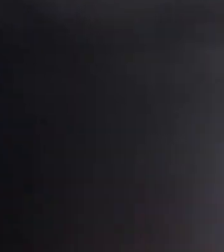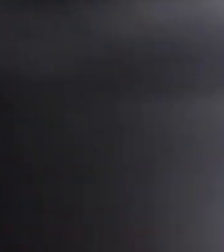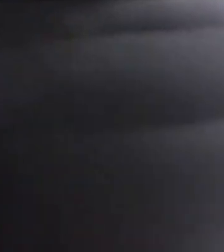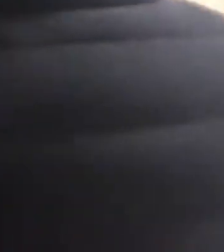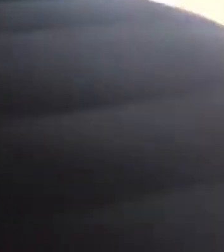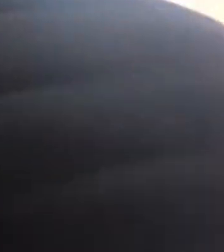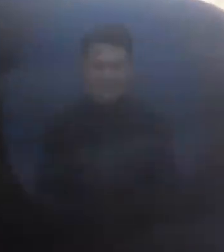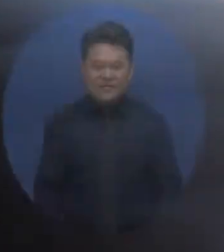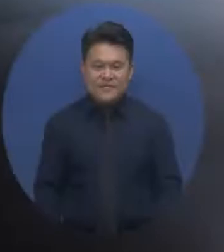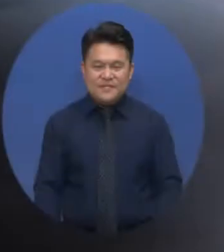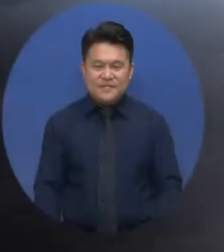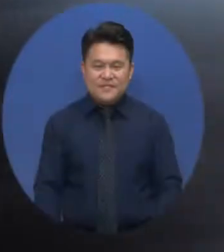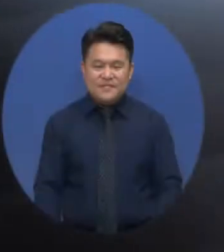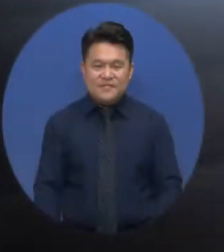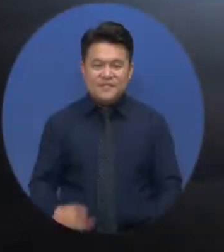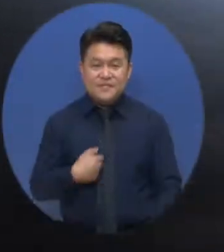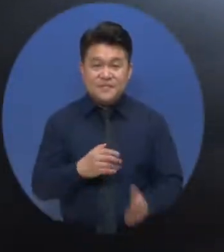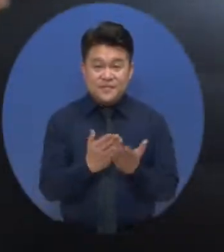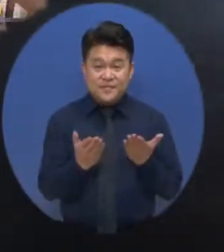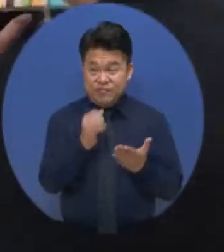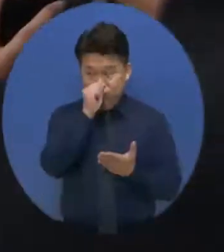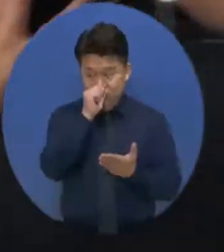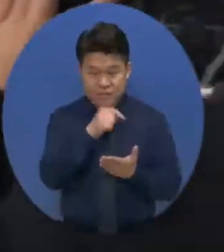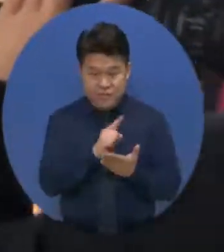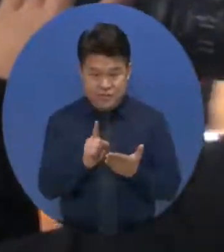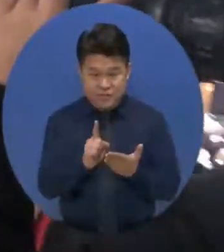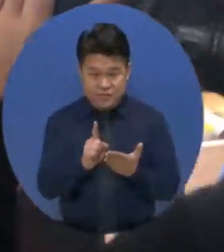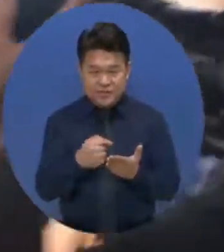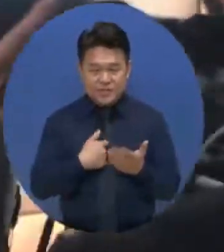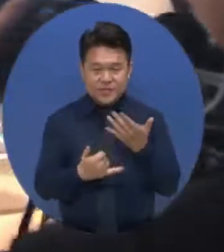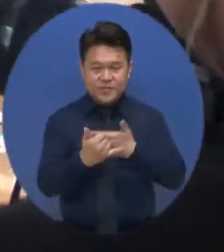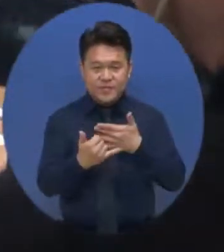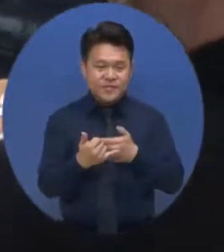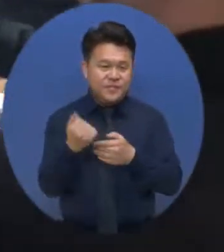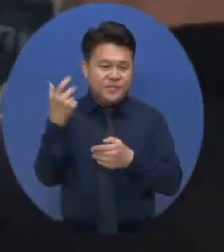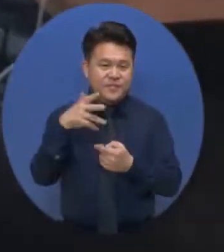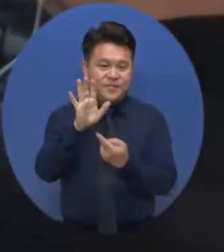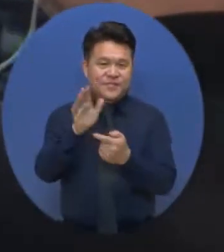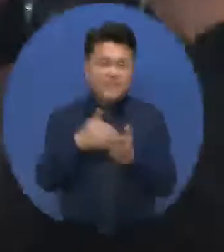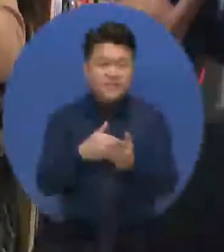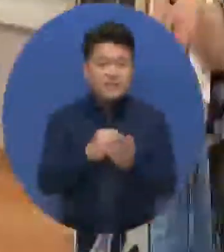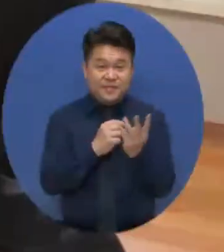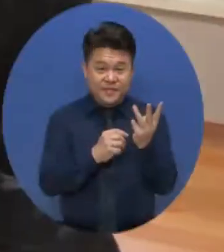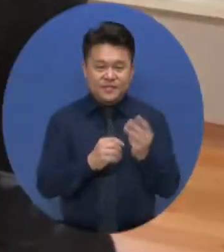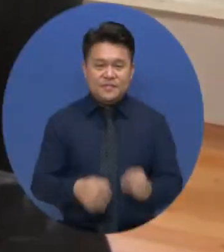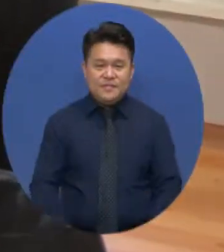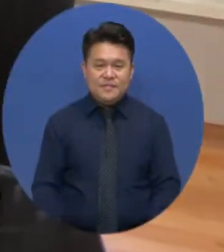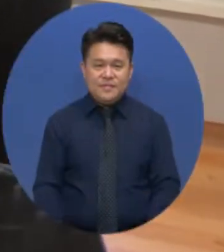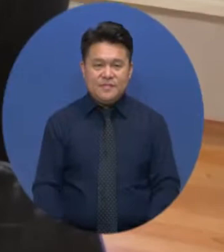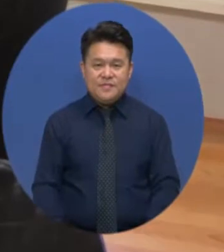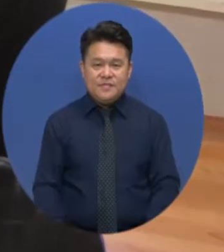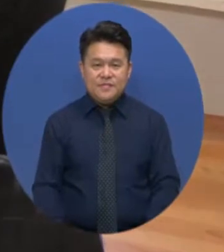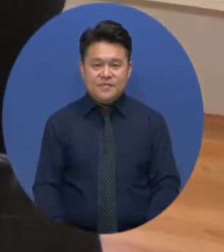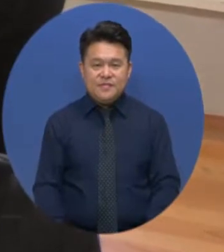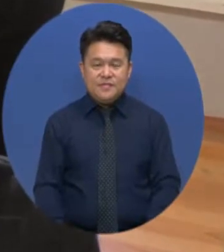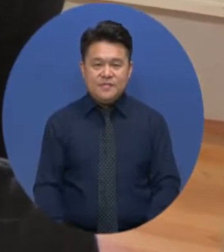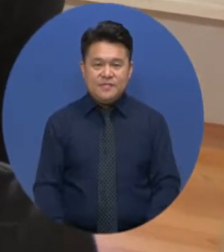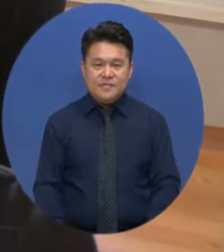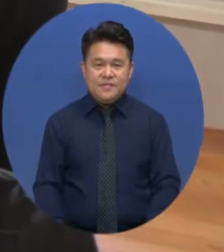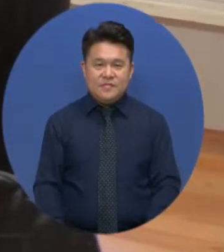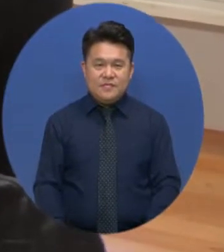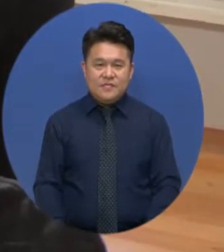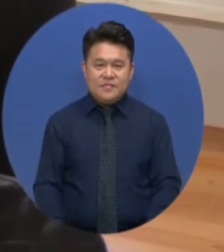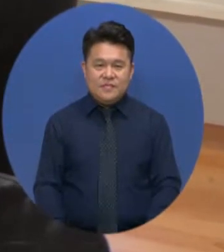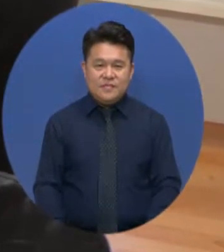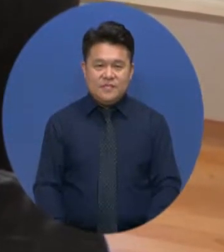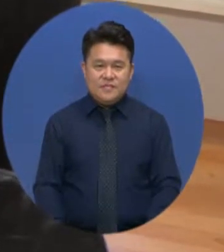이 책과 책을 되게 좋아하는데요. 제 유튜브에도 여러 번 소개해줬거든요. 또 즐거워하니까 제가